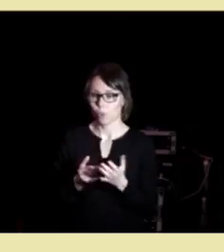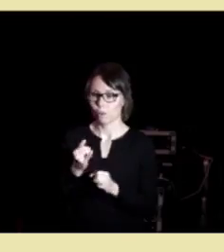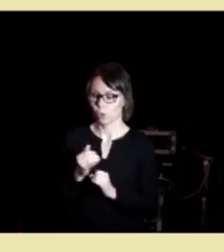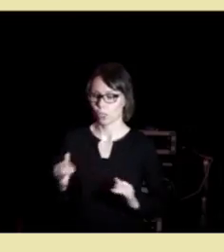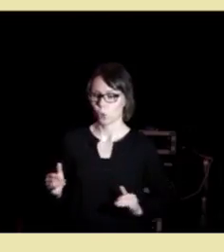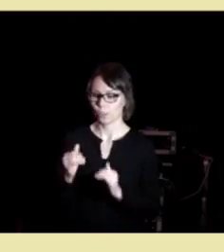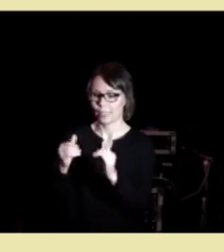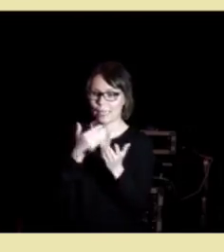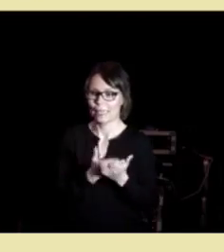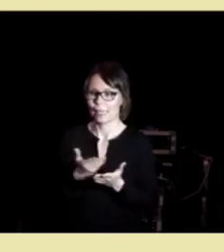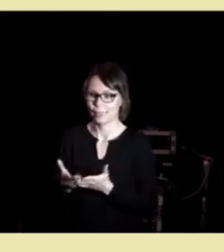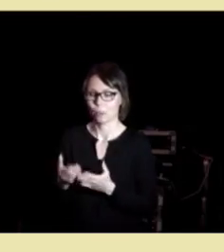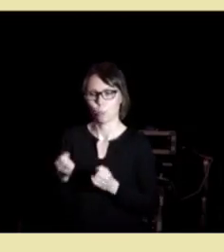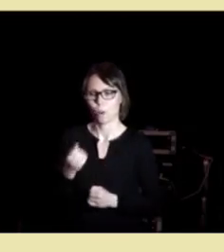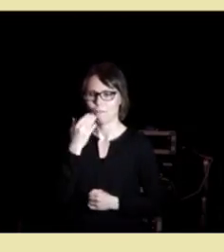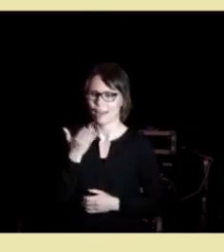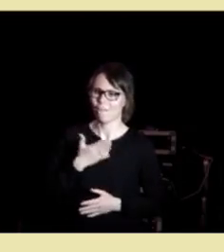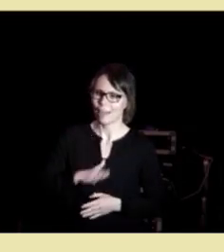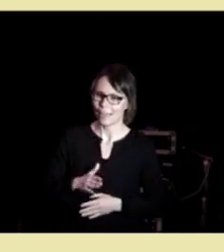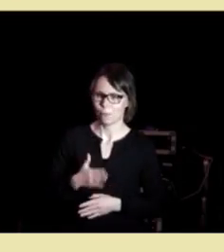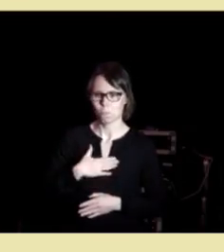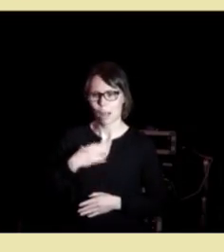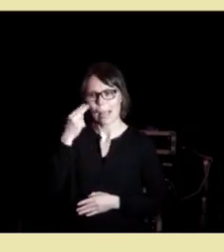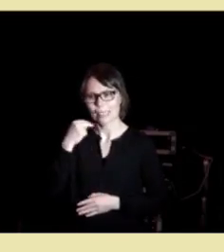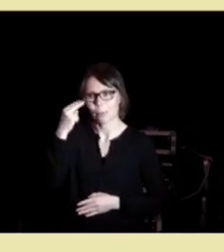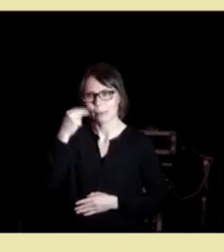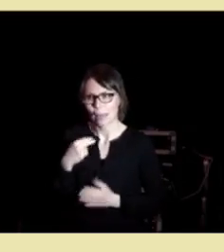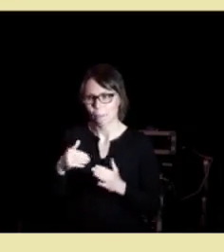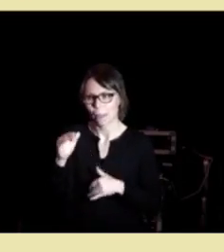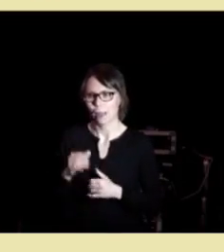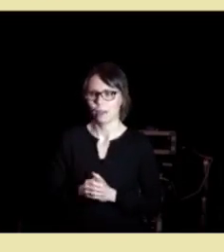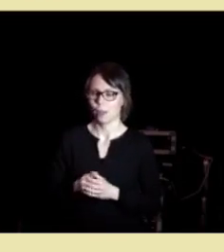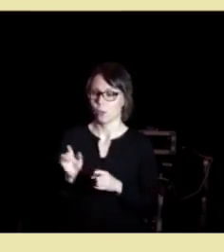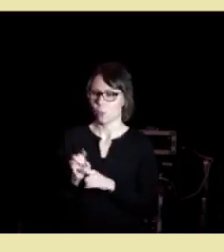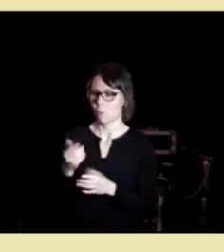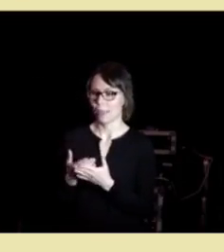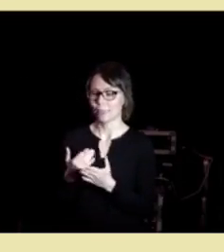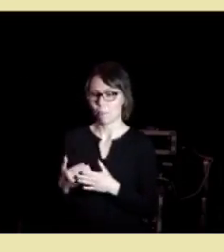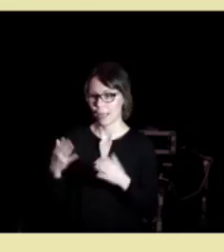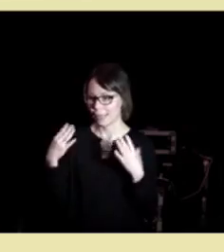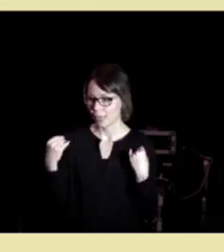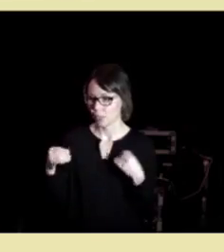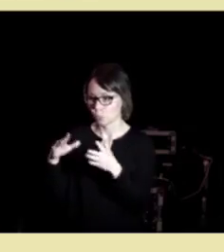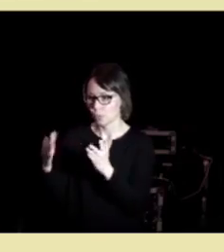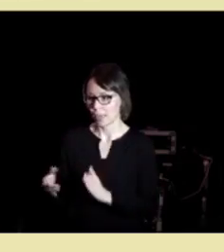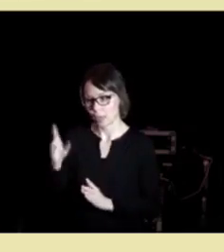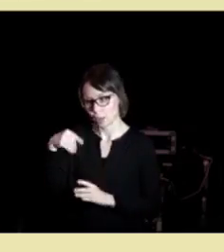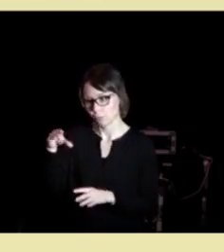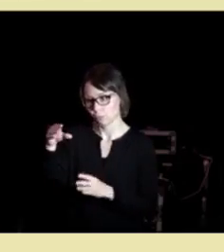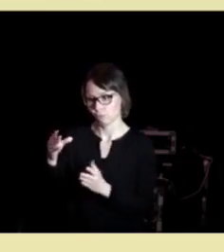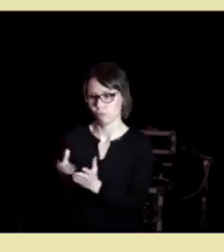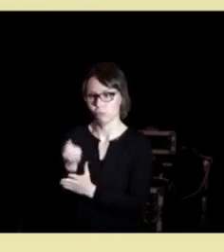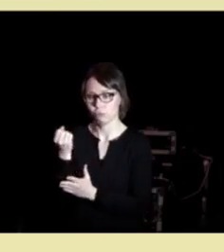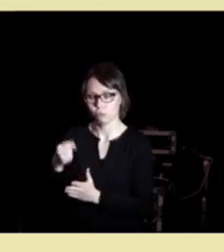organisere tjenestene på må være villige til å eksperimentere. Kanskje slike nederlandske modeller noe vi kan lære av.